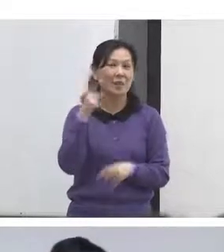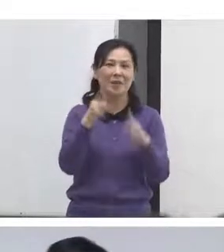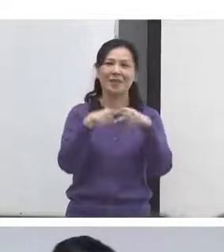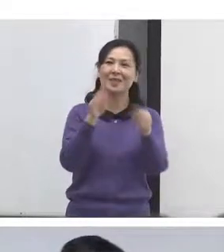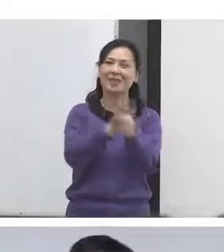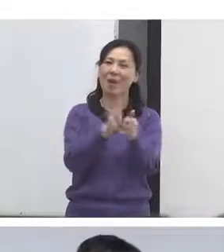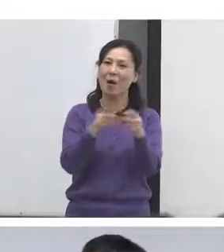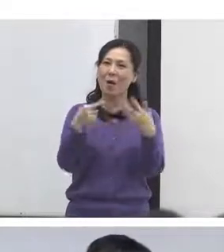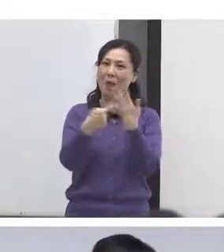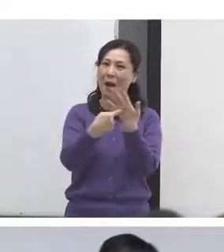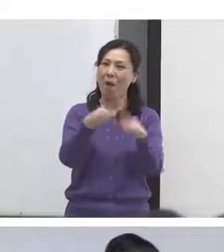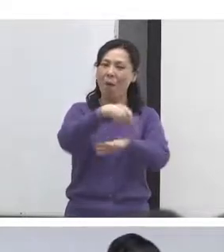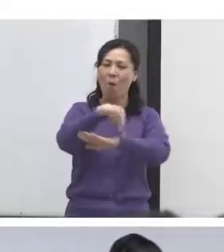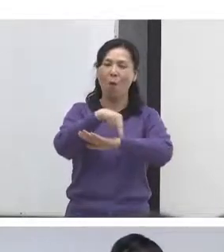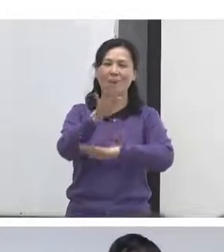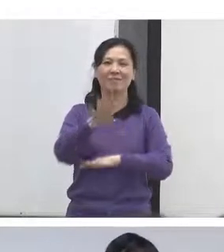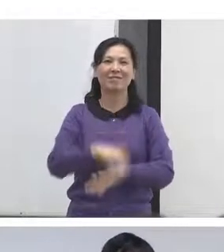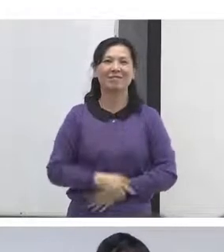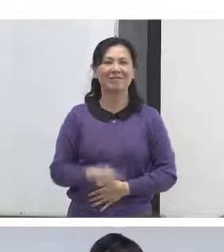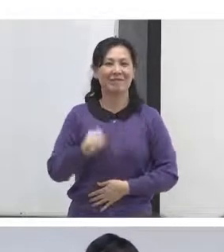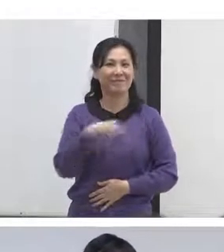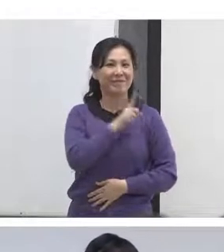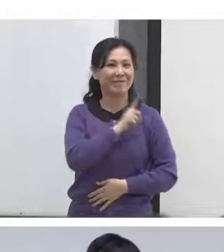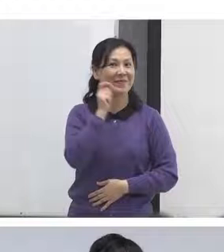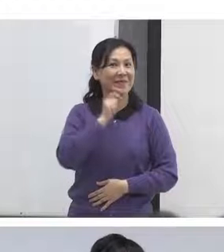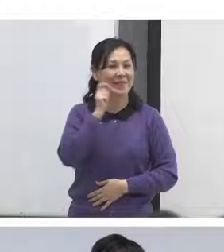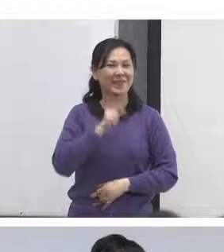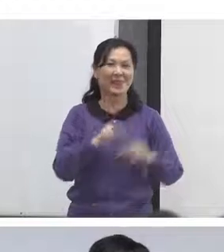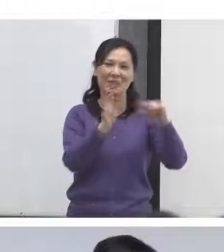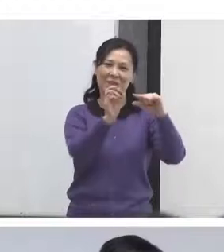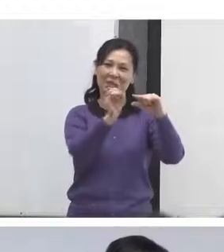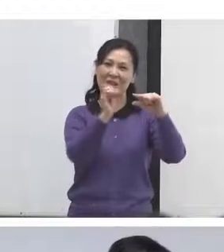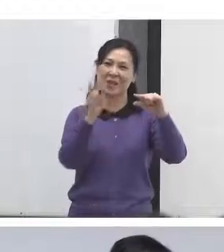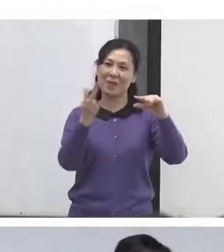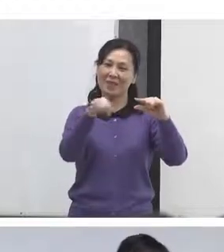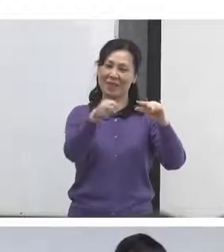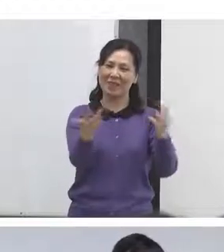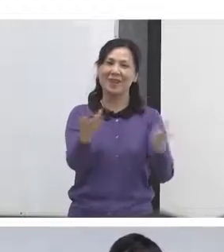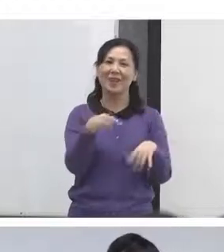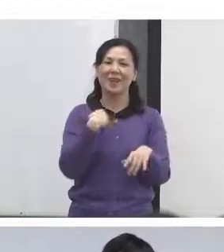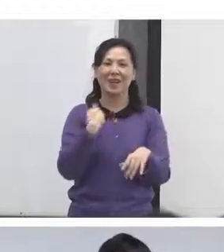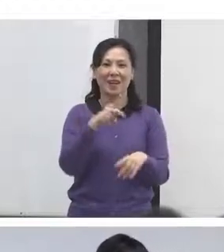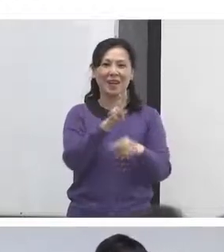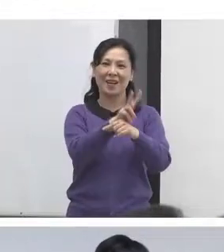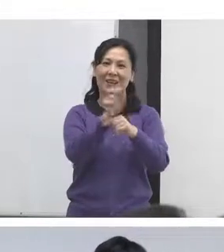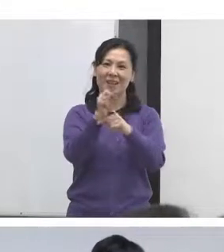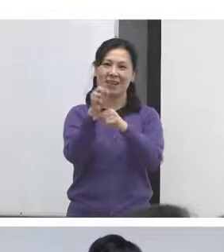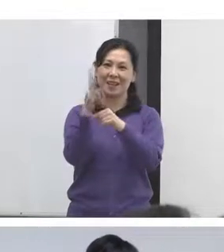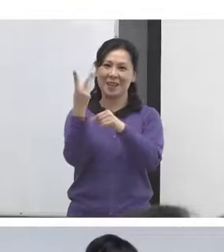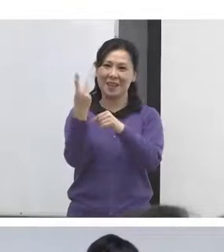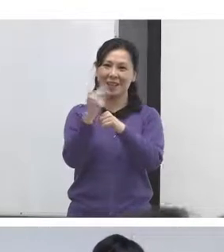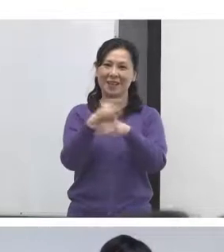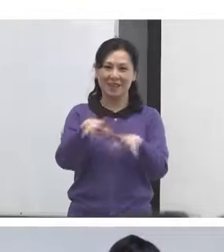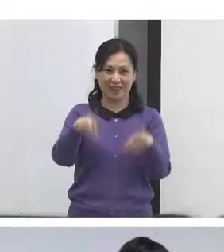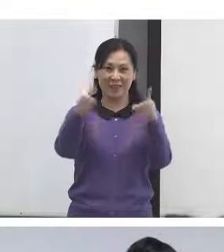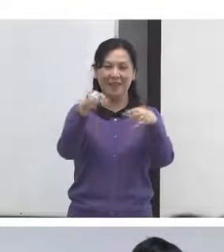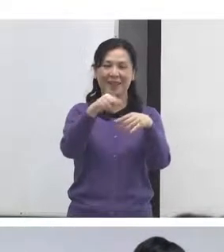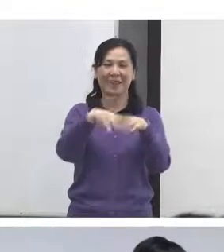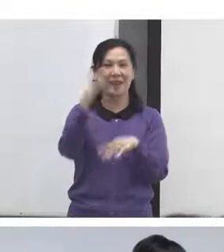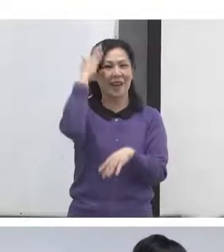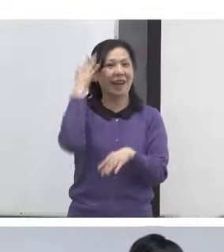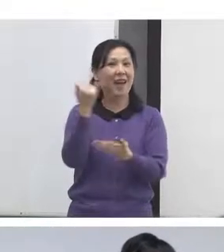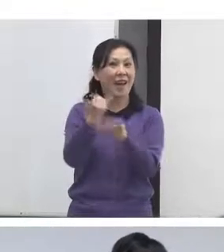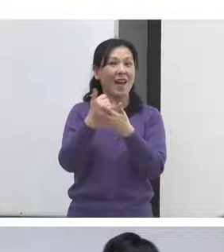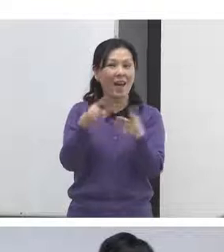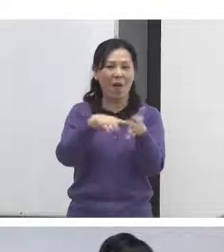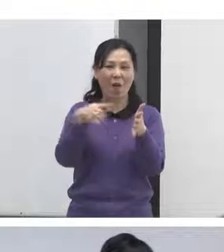类的。那么我自己很喜欢 G0V 这样的场域，所以2012年是 G0V 的第一次或者说第零次黑客松，那一直